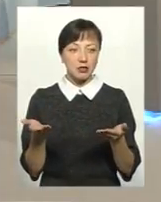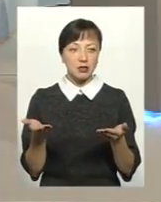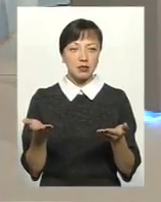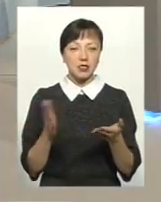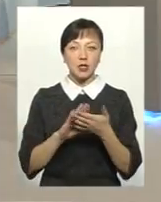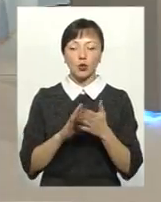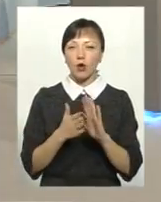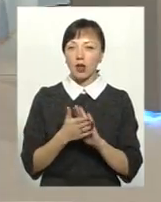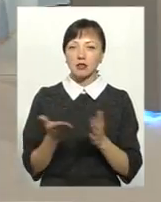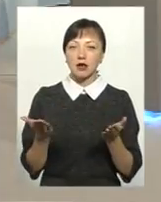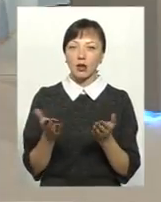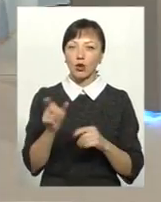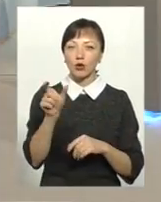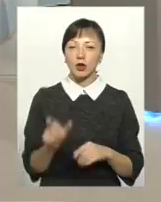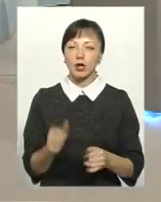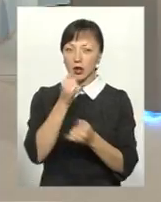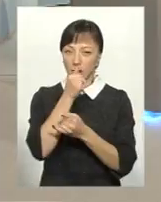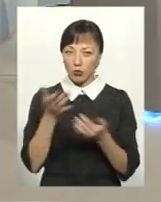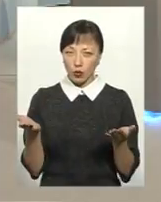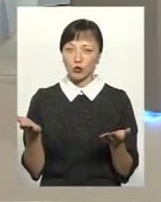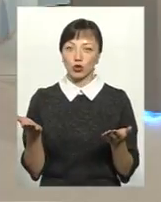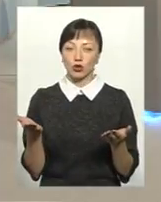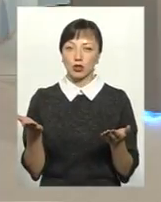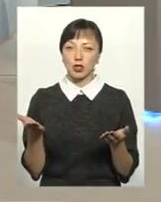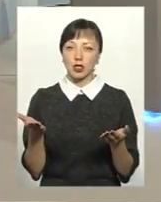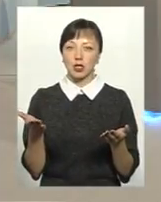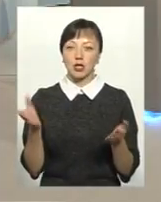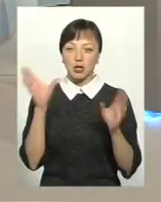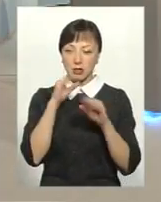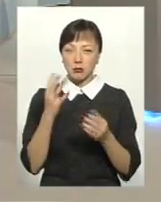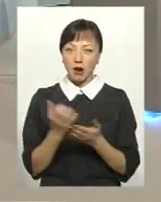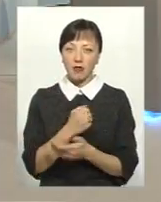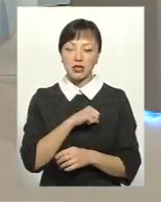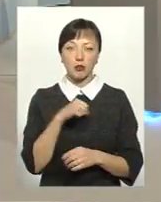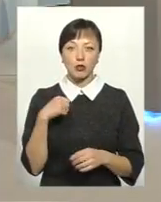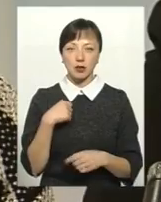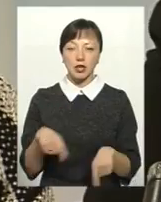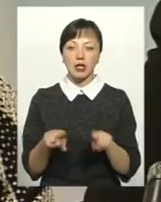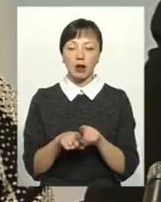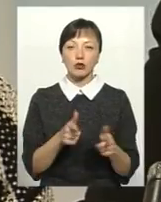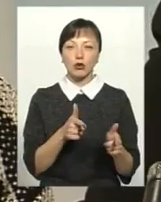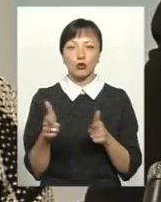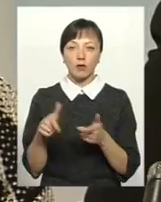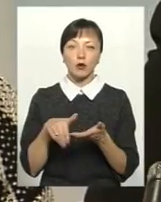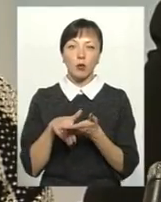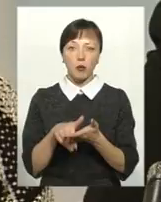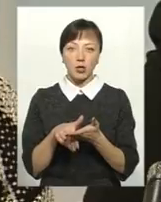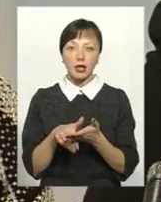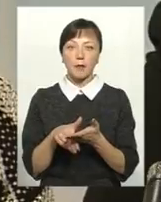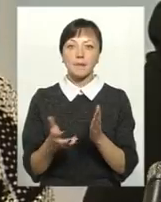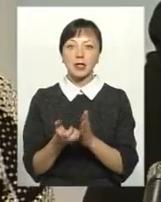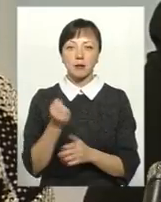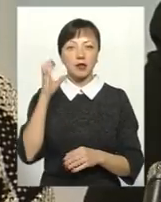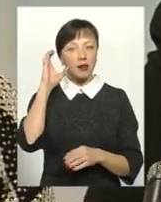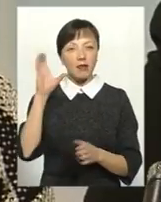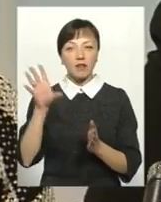якісь ситуації, в яких людина не може справитися самостійно, ми також готові допомогти, підтримати,